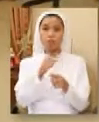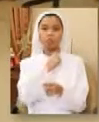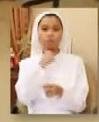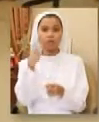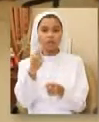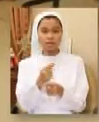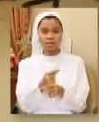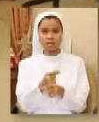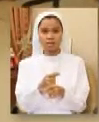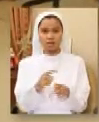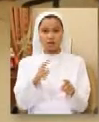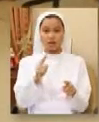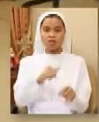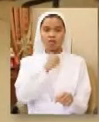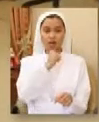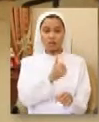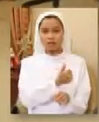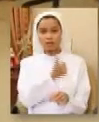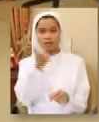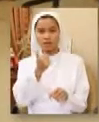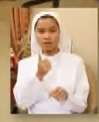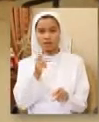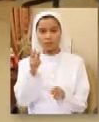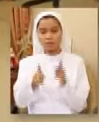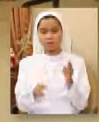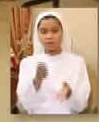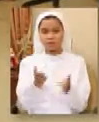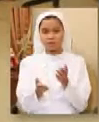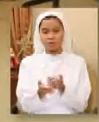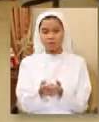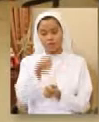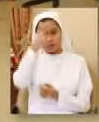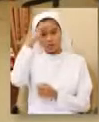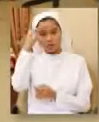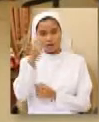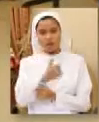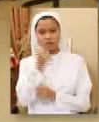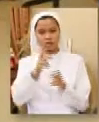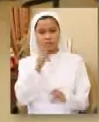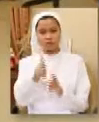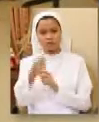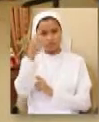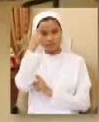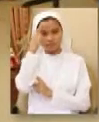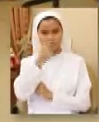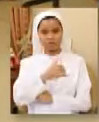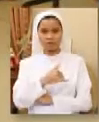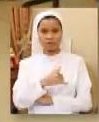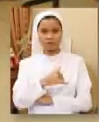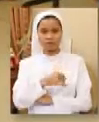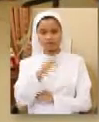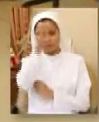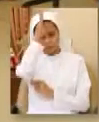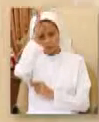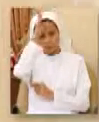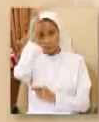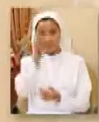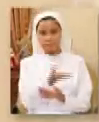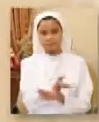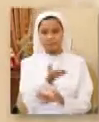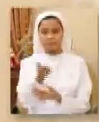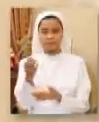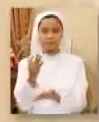Yes, yes. Tama, naubihin ko. Tama siya yun. Opo. Nangihingi pala, hindi pala lang ito simbahan. Tama yun. At saka siyempre, sa